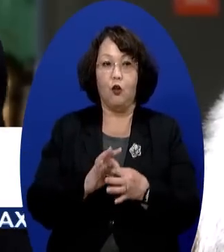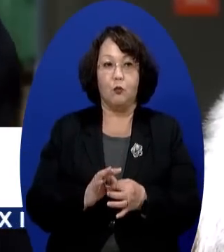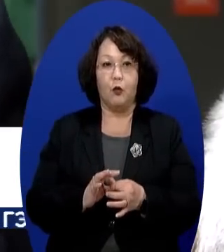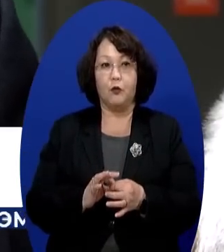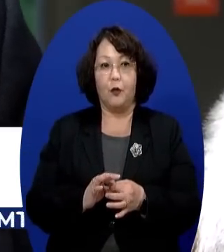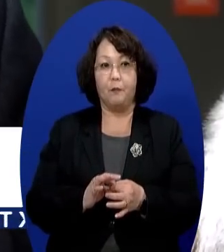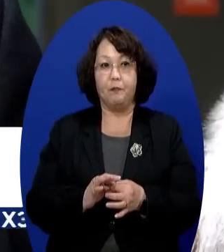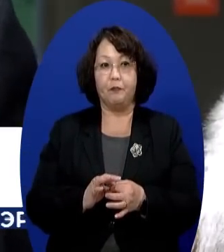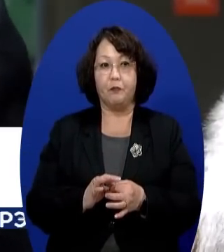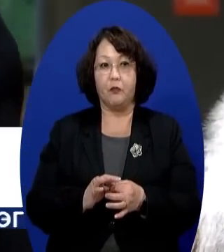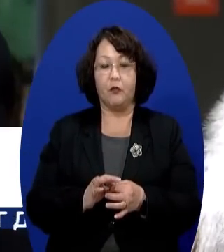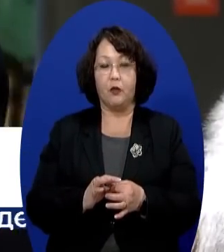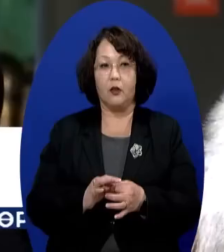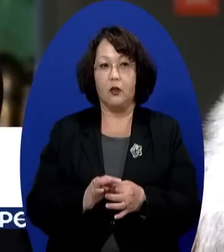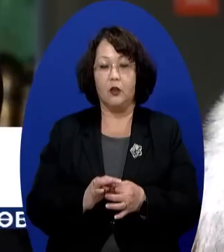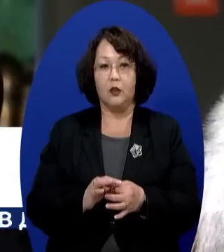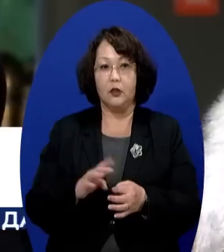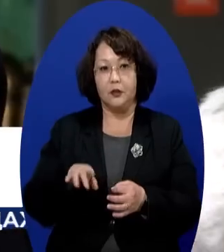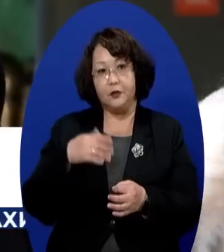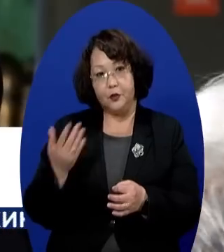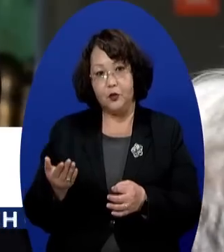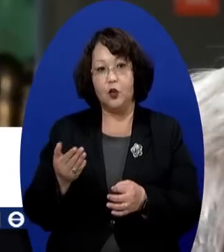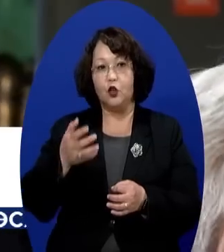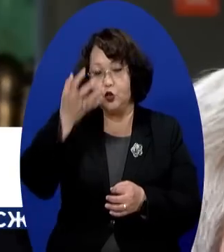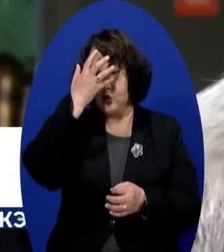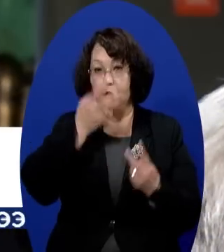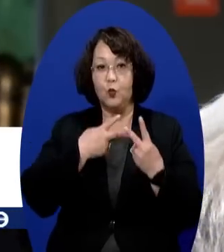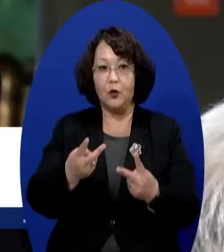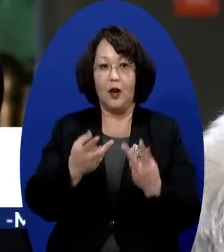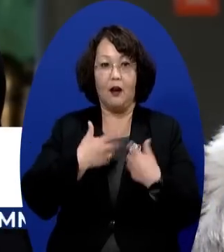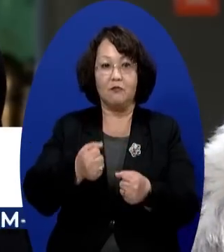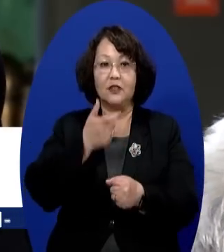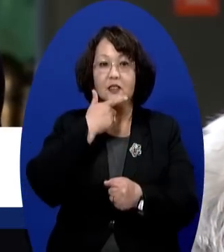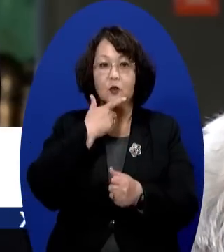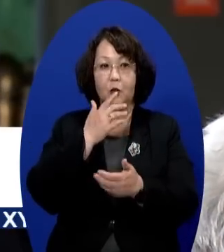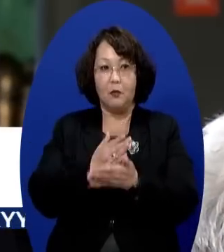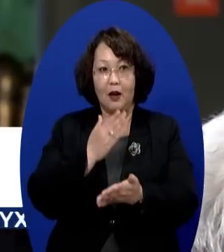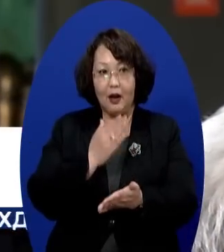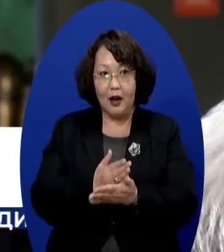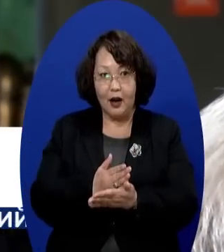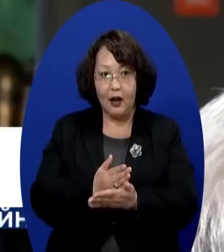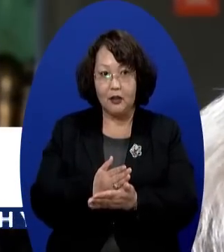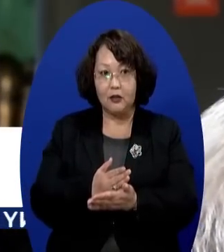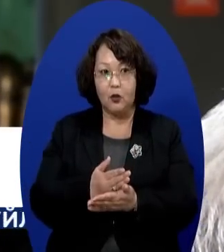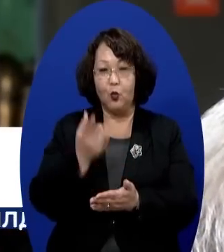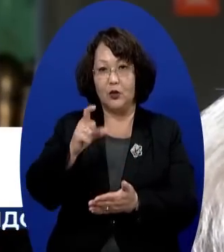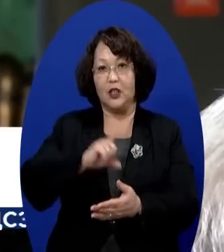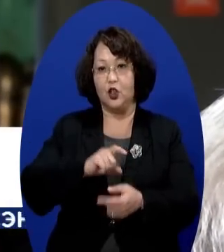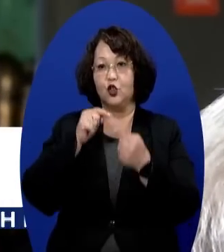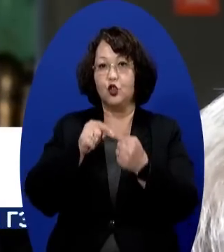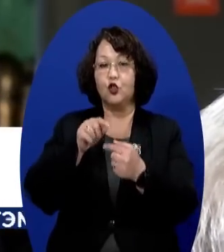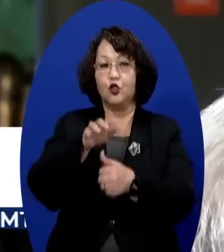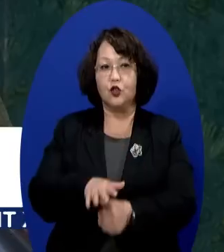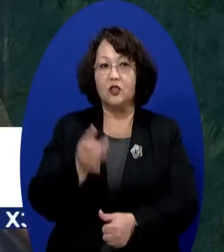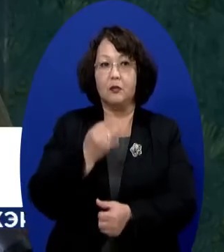зөрчилдөд өөрөө нөгөө талаас төрийн үйлчлэгээ авч чадахгүй байгаагаас их хамааралтай хүний эрх зөрчилдөж байгаа мө